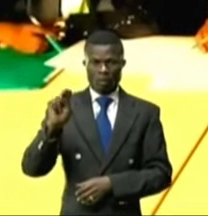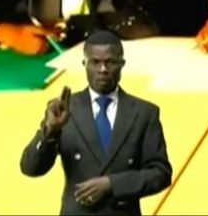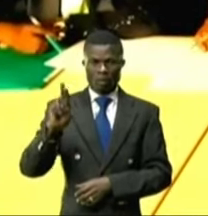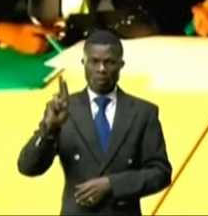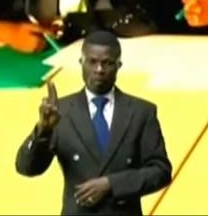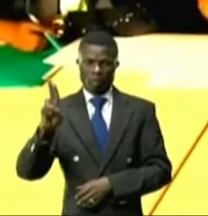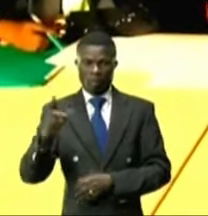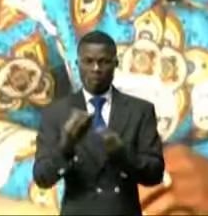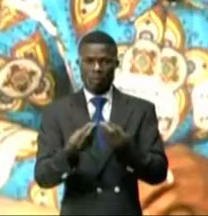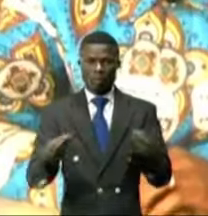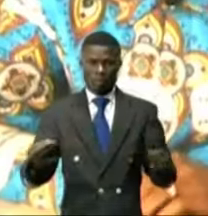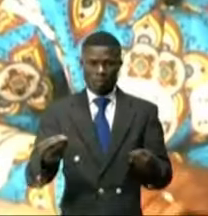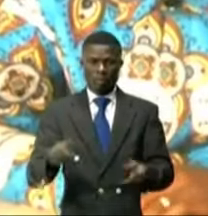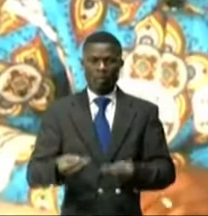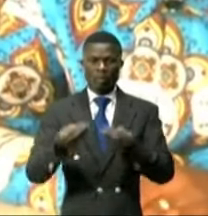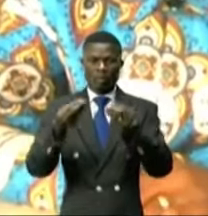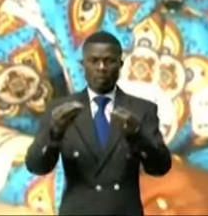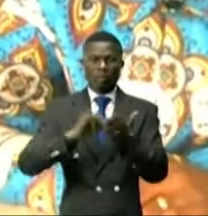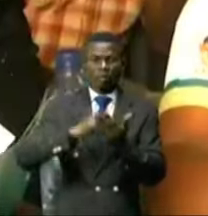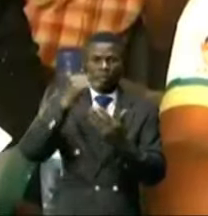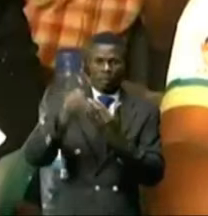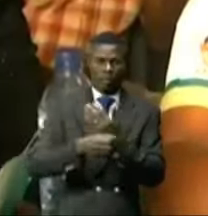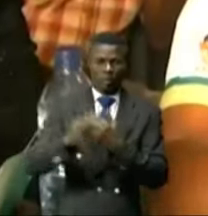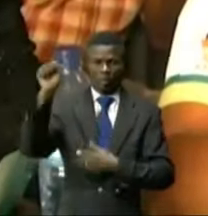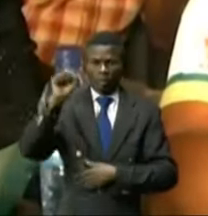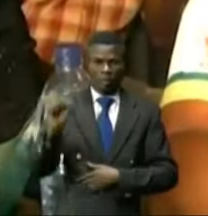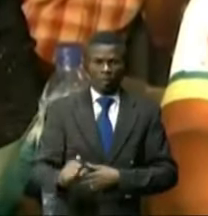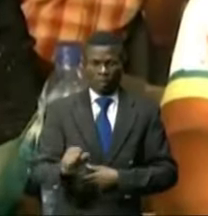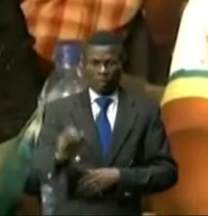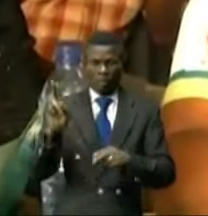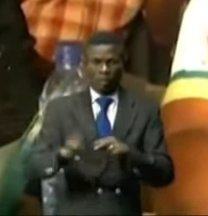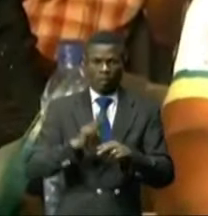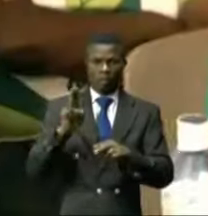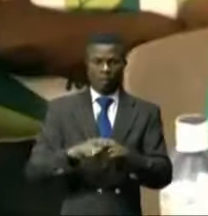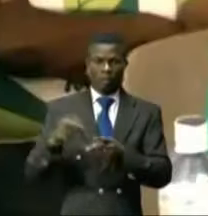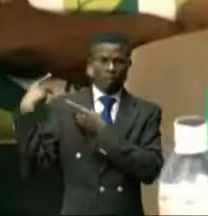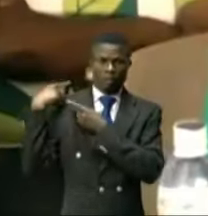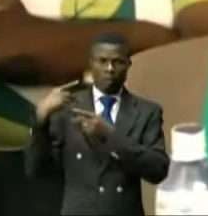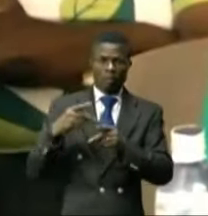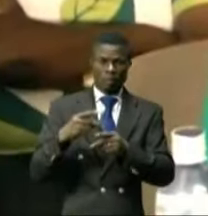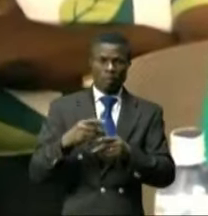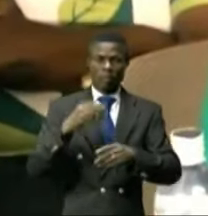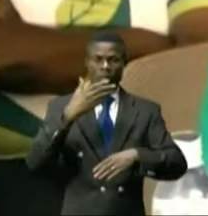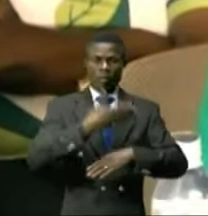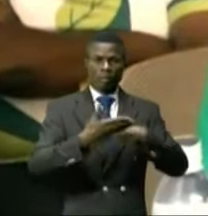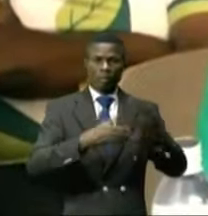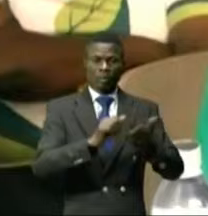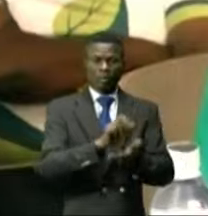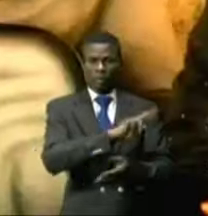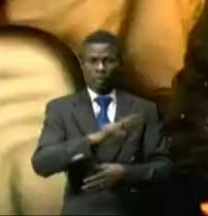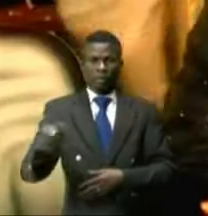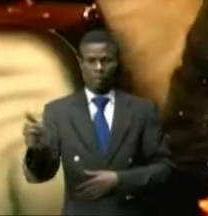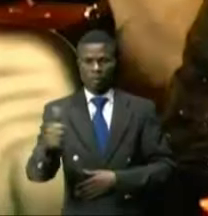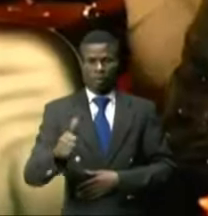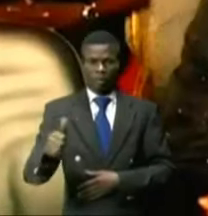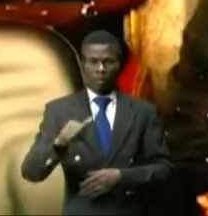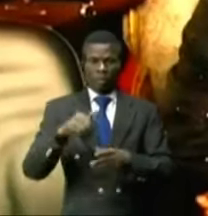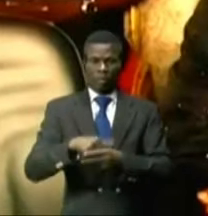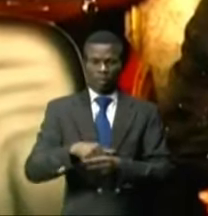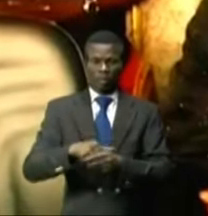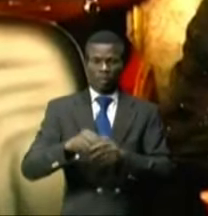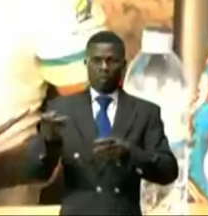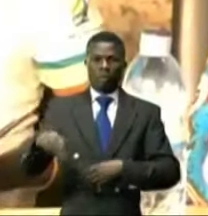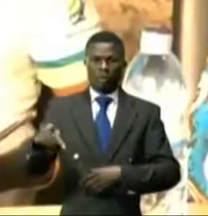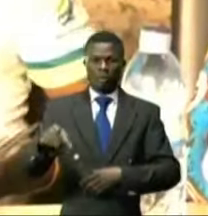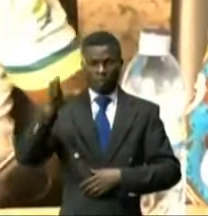les résultats des mises en œuvre du projet Sarou exécuté depuis son implantation en 2021 dans la province du